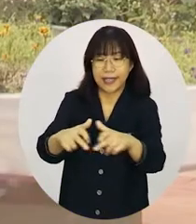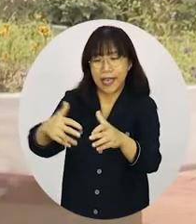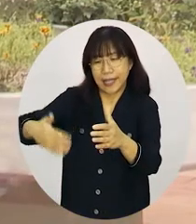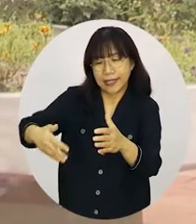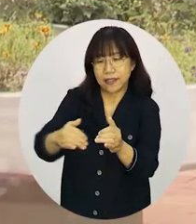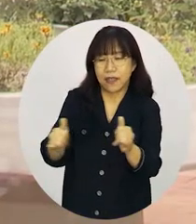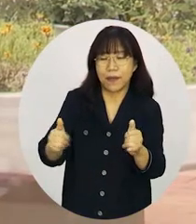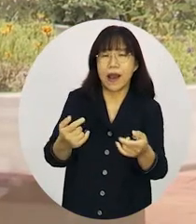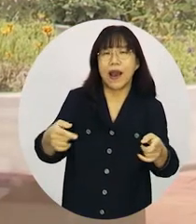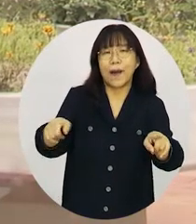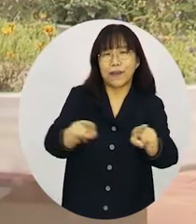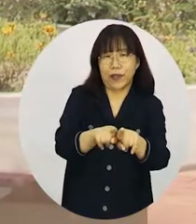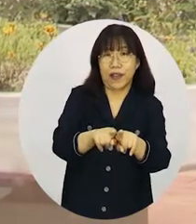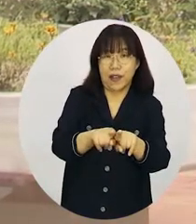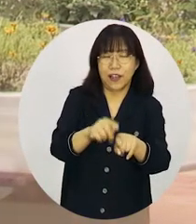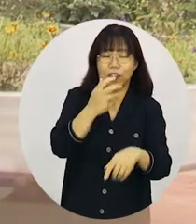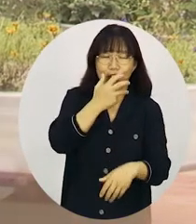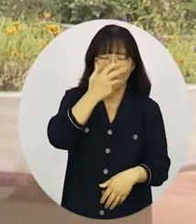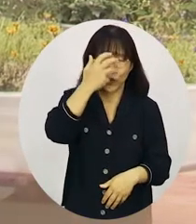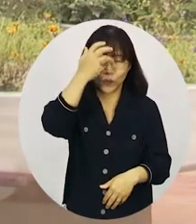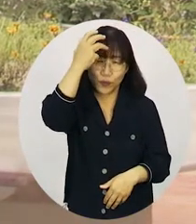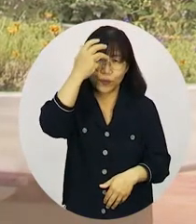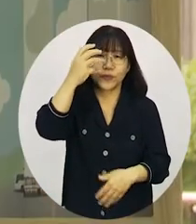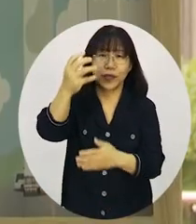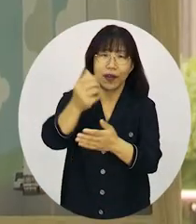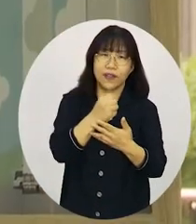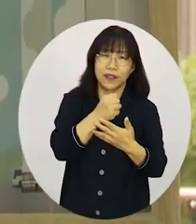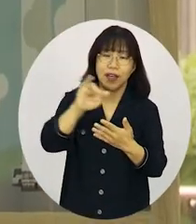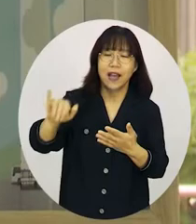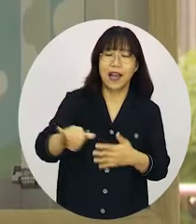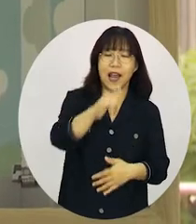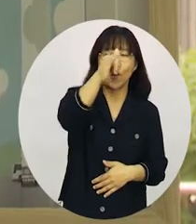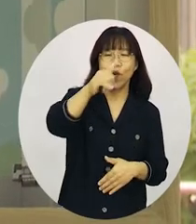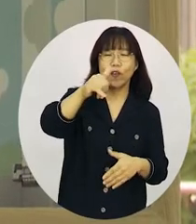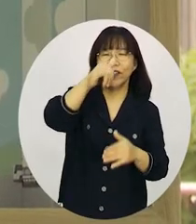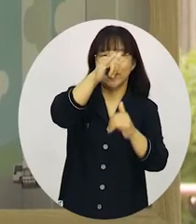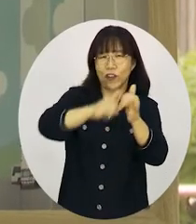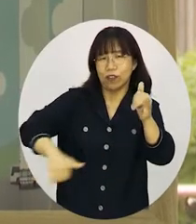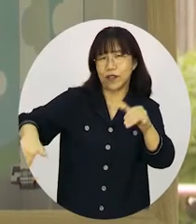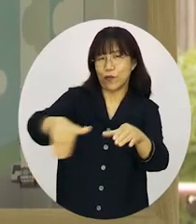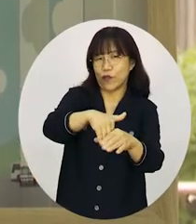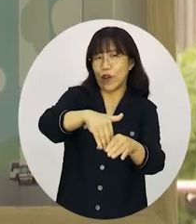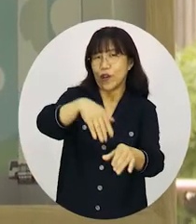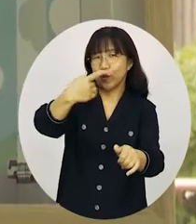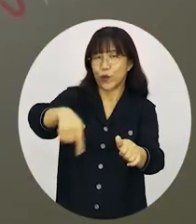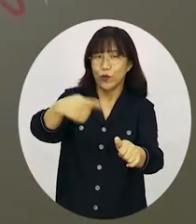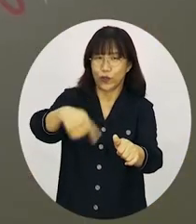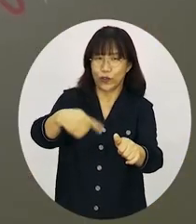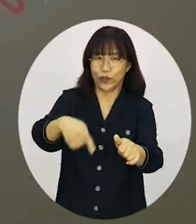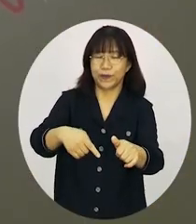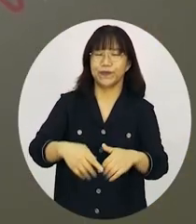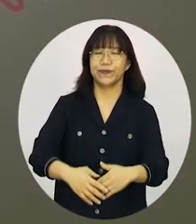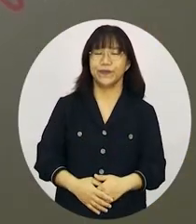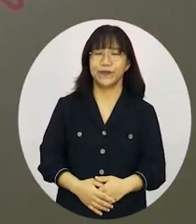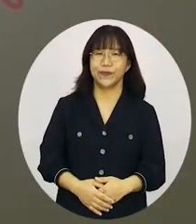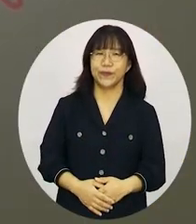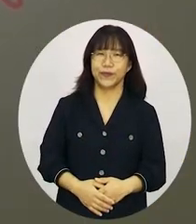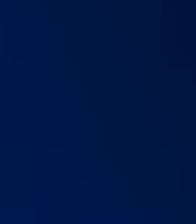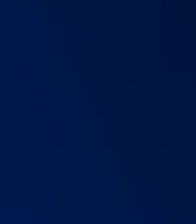통해 비장애인과 차별 없이 꿈을 키워갈 수 있도록 특화된 무장애 항공 역사 문화 교육입니다.